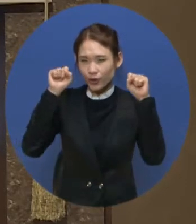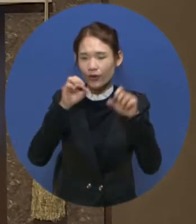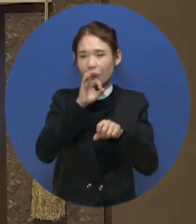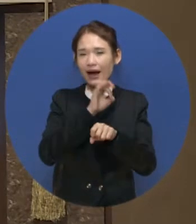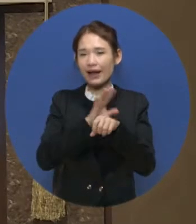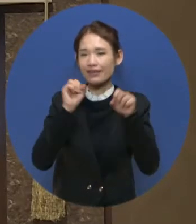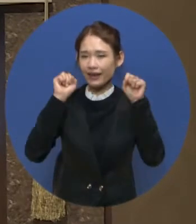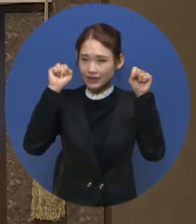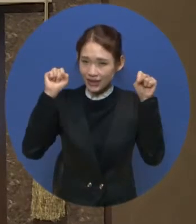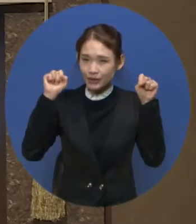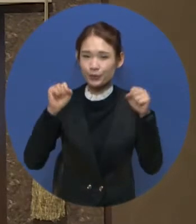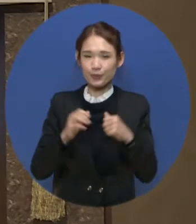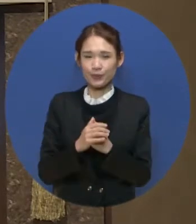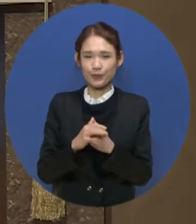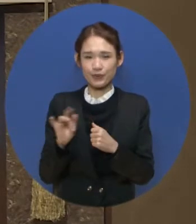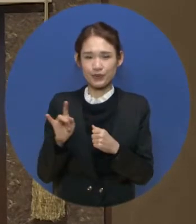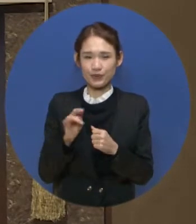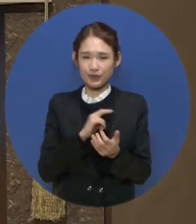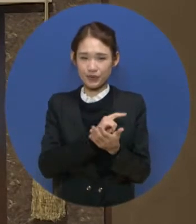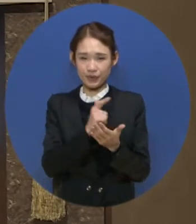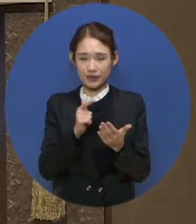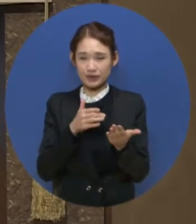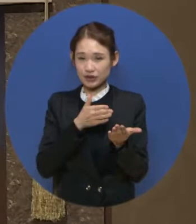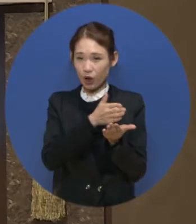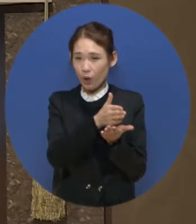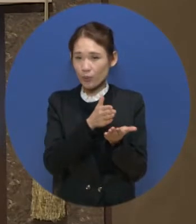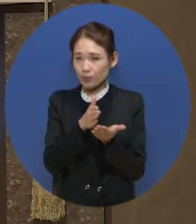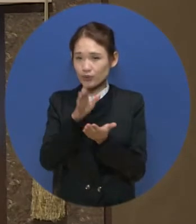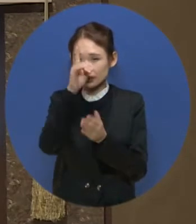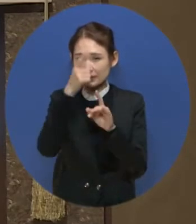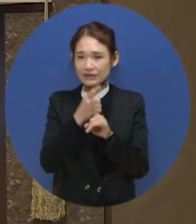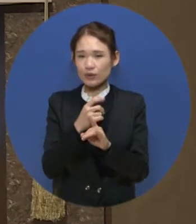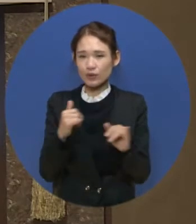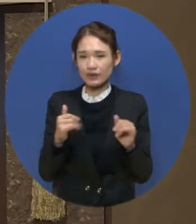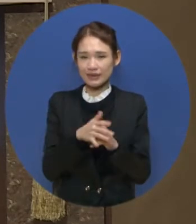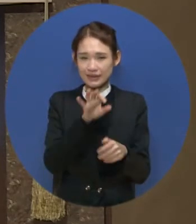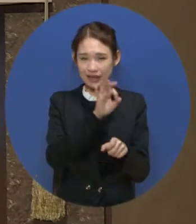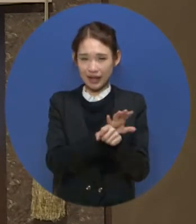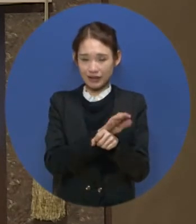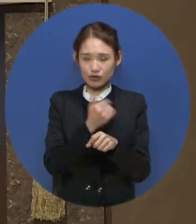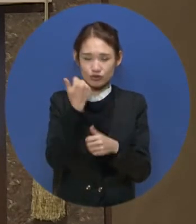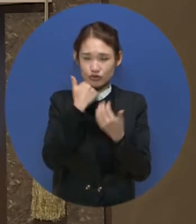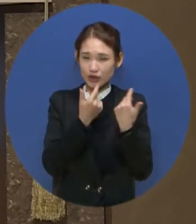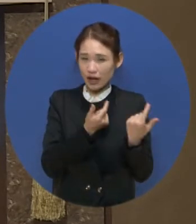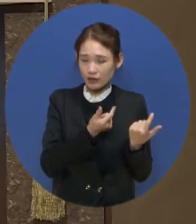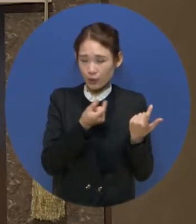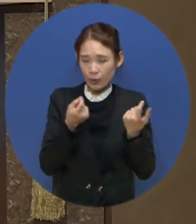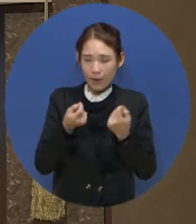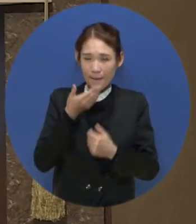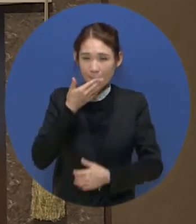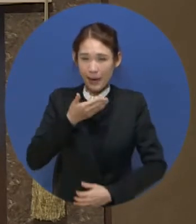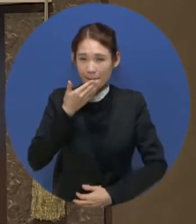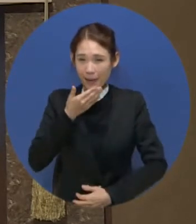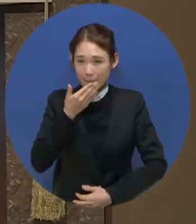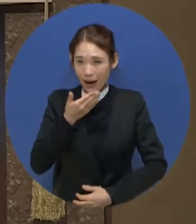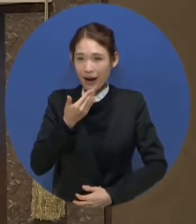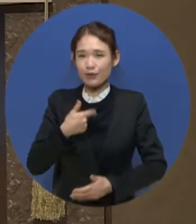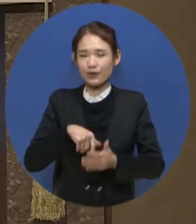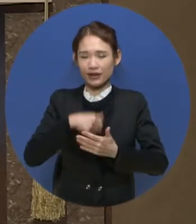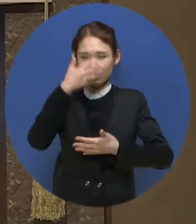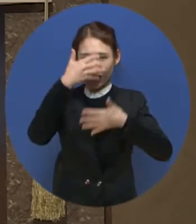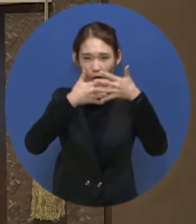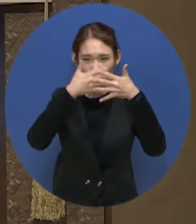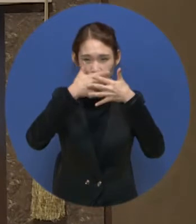거를 할 수 있는 거를 저희 이제 전문 치료사들이 간단하게 누구나 보편적으로 할 수 있는 것들을 영상으로 찍어서 지금